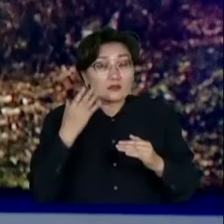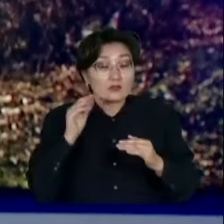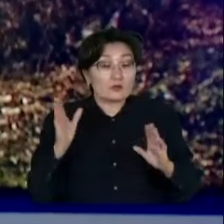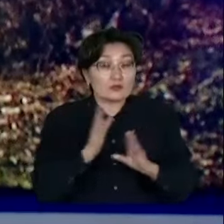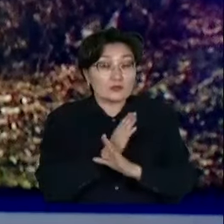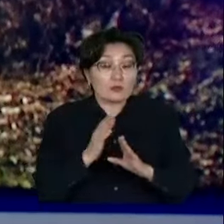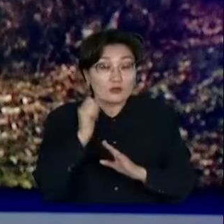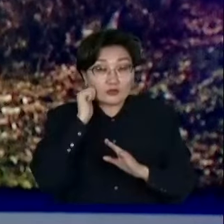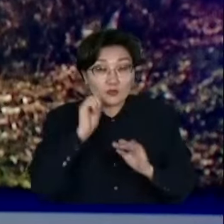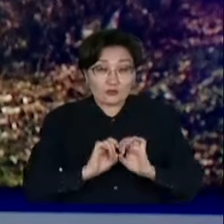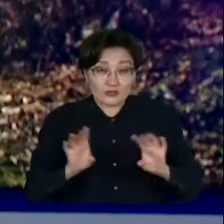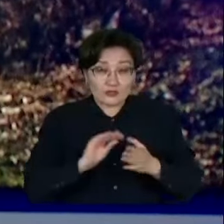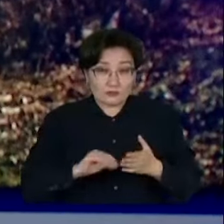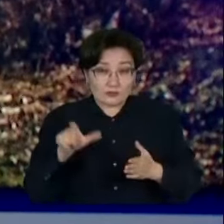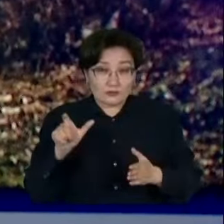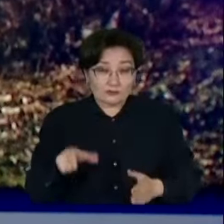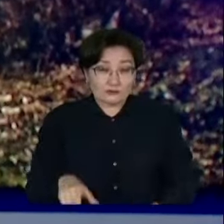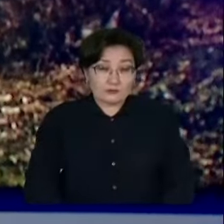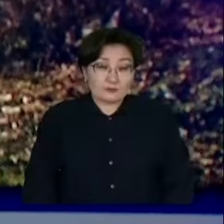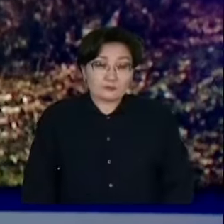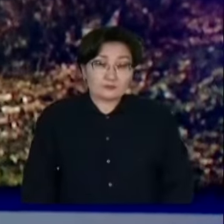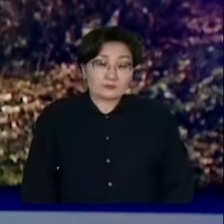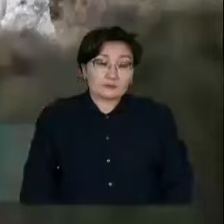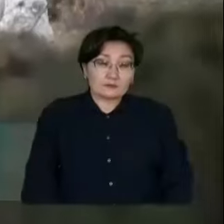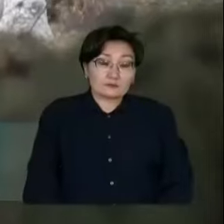бабушки Вали расскажет Резабек Ахметов.